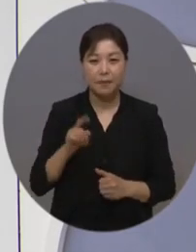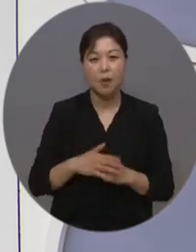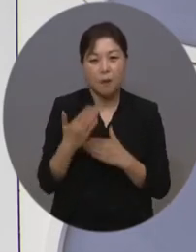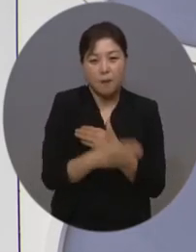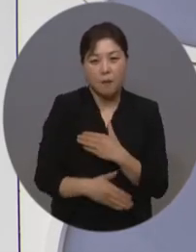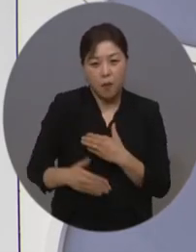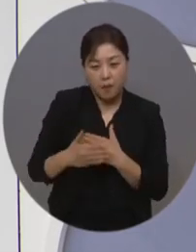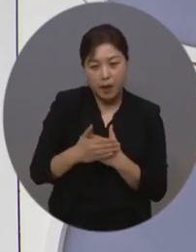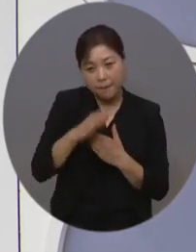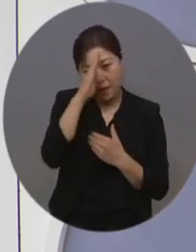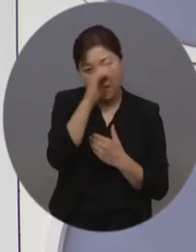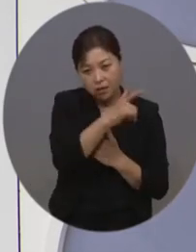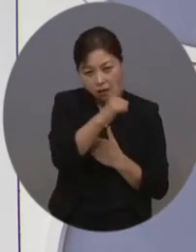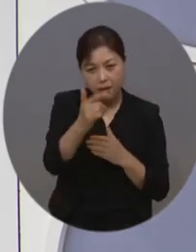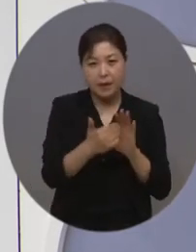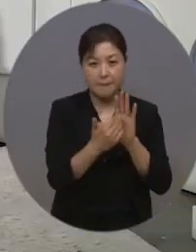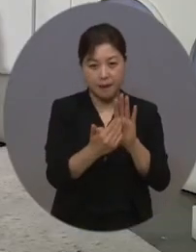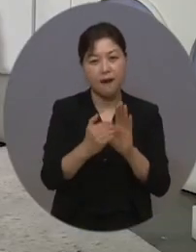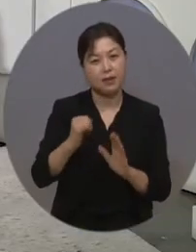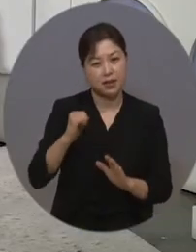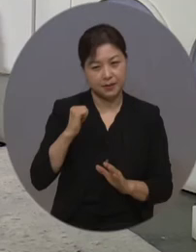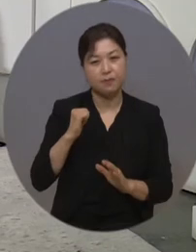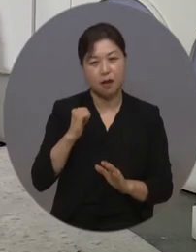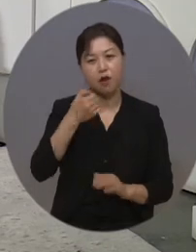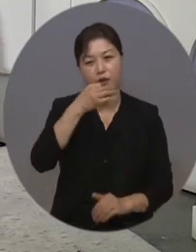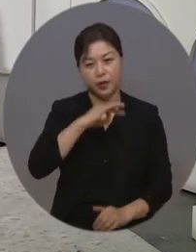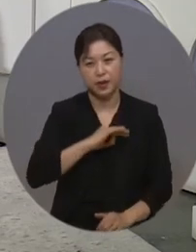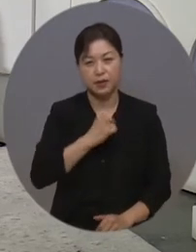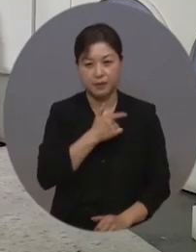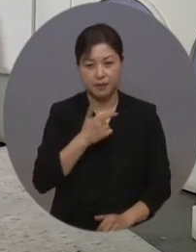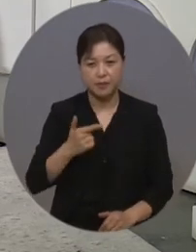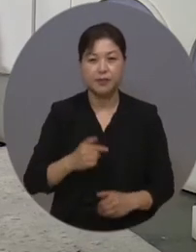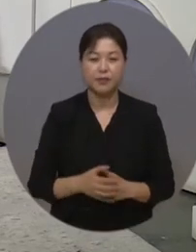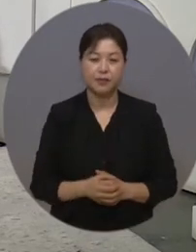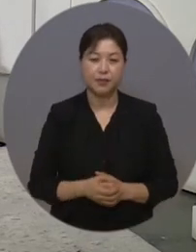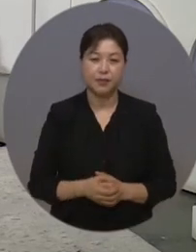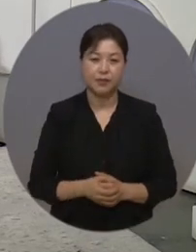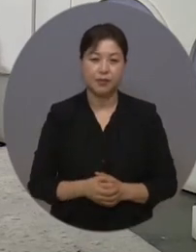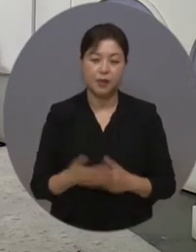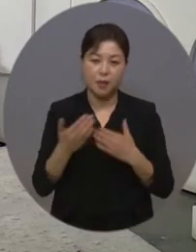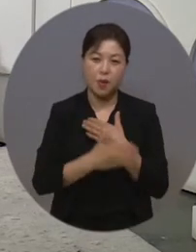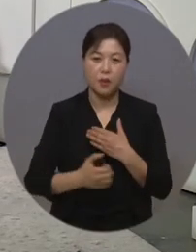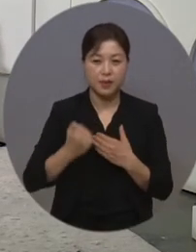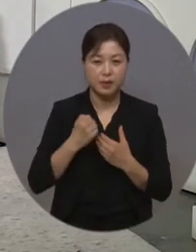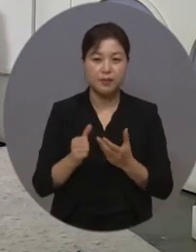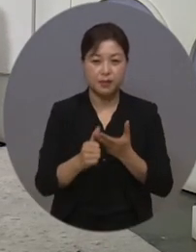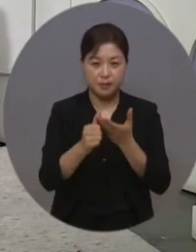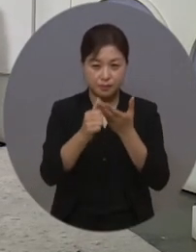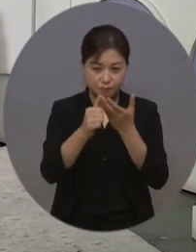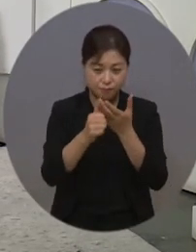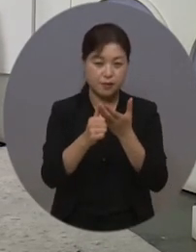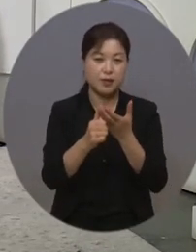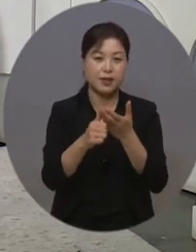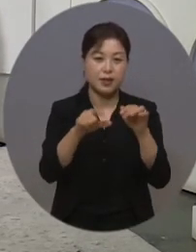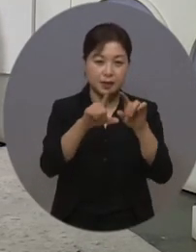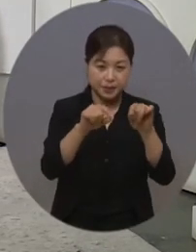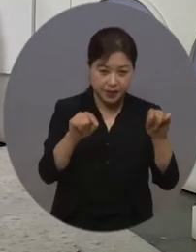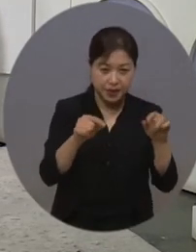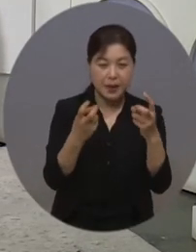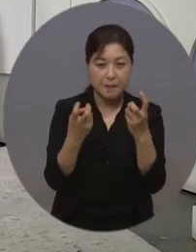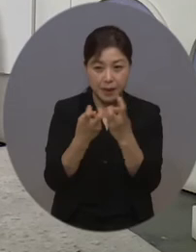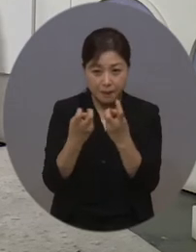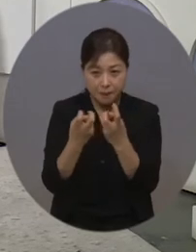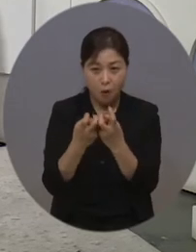굉장히 좋습니다. 네. 예, 면역을 키우는 여러 가지 음식이라든가 네. 예, 방법에 대해서